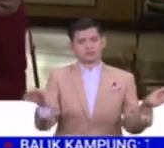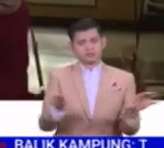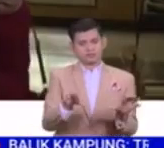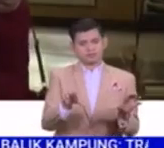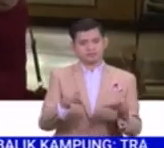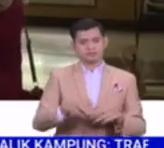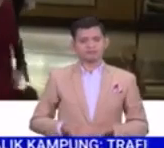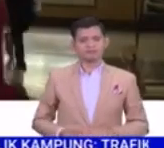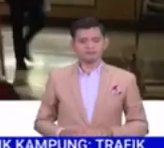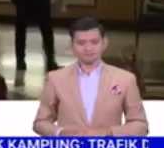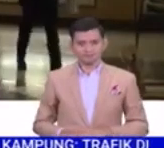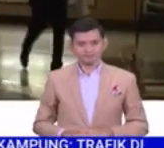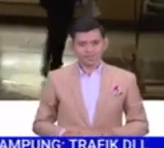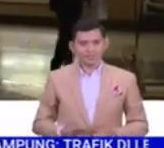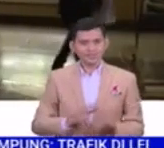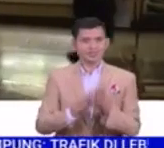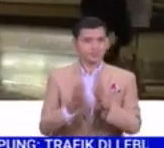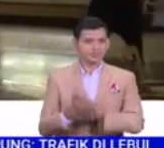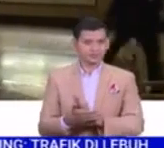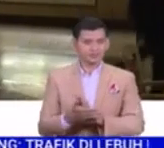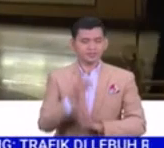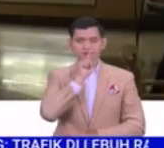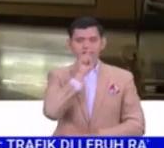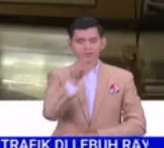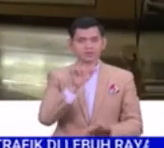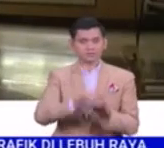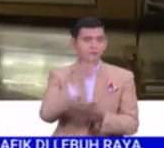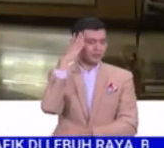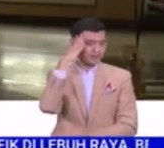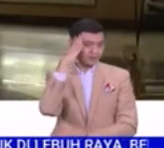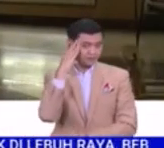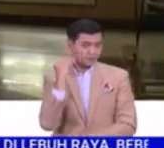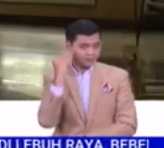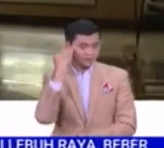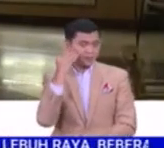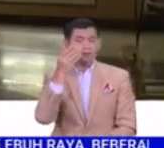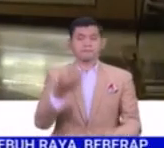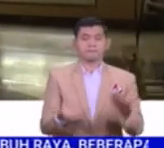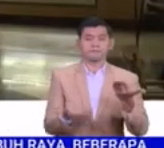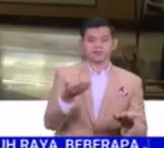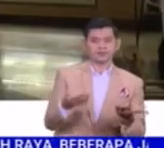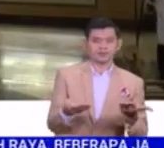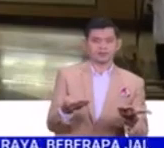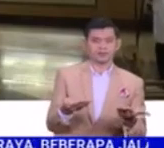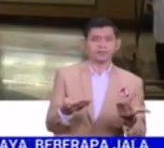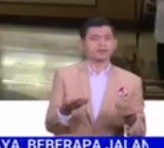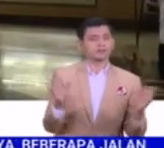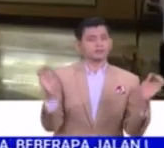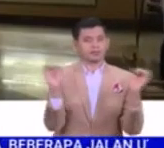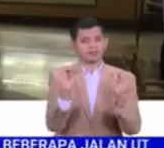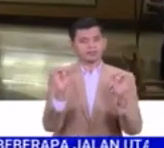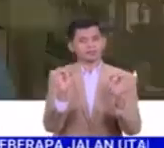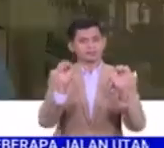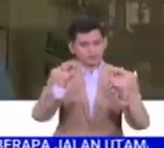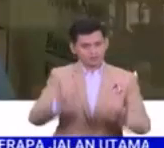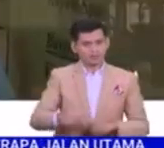hotel-hotel. So ini adalah satu pengalaman yang mungkin yang mereka tak dapat